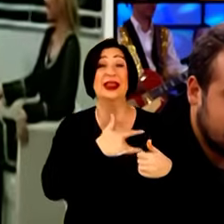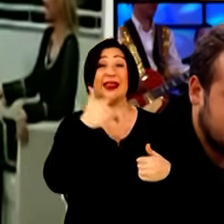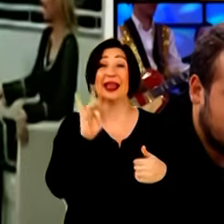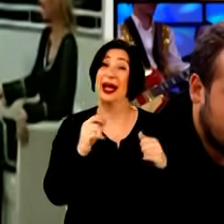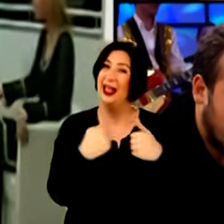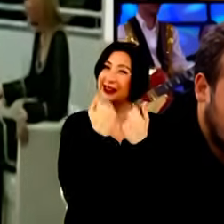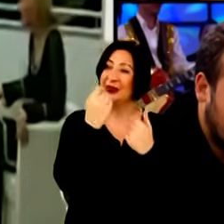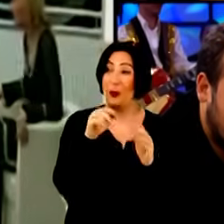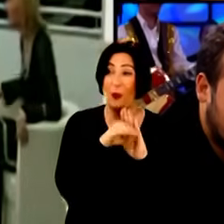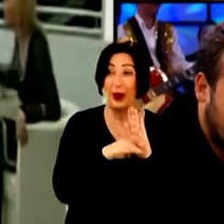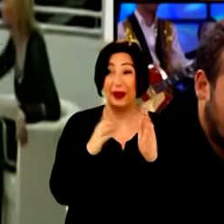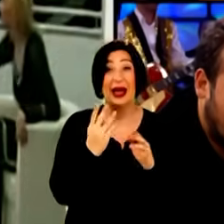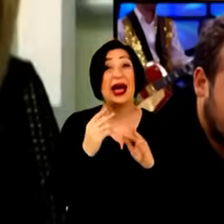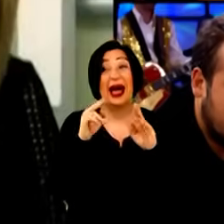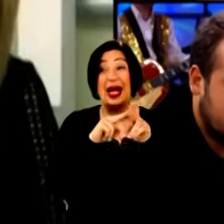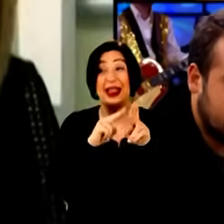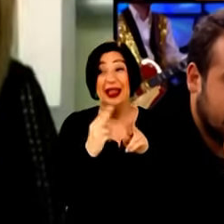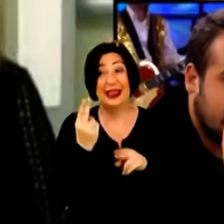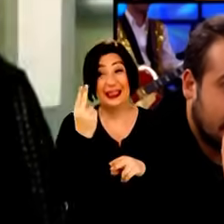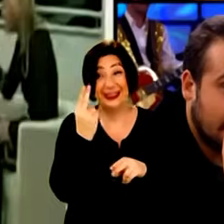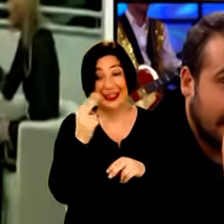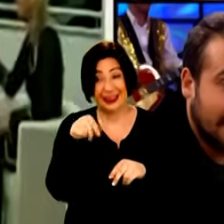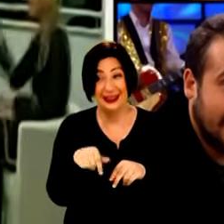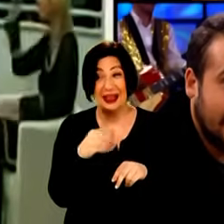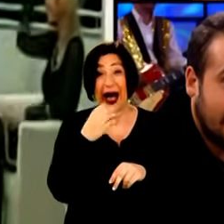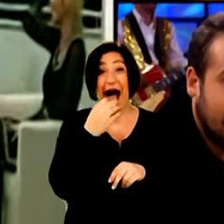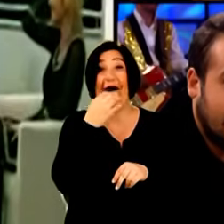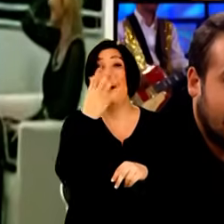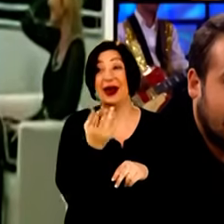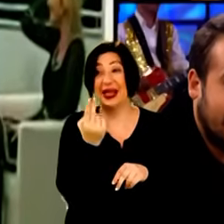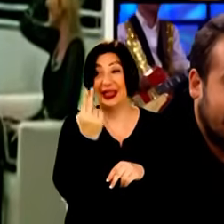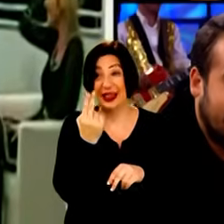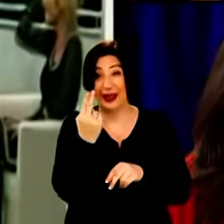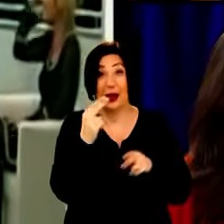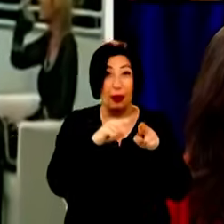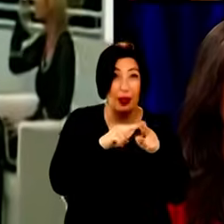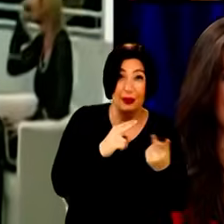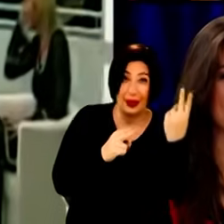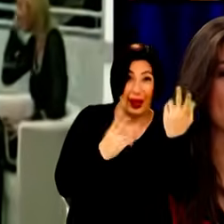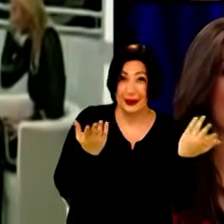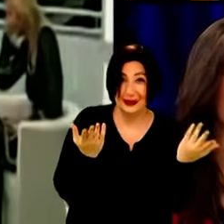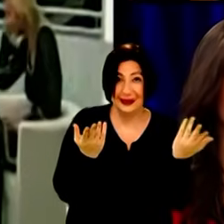Programdayız. Kanal 7'deyiz. Haber 7. Haber 7 mi, Kanal 7 mi?